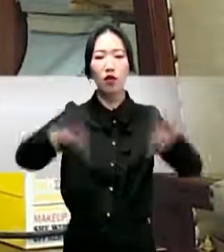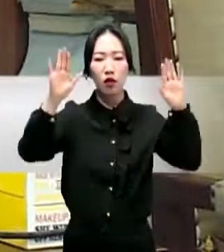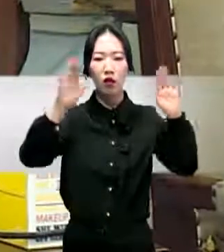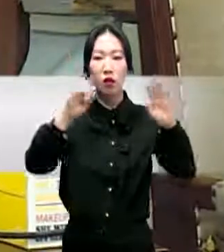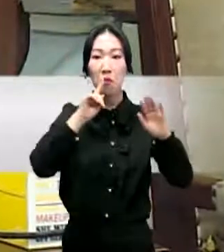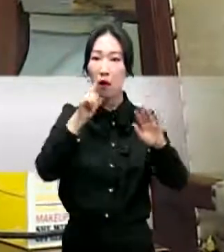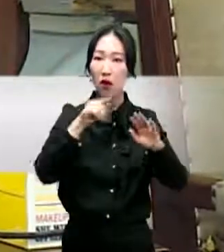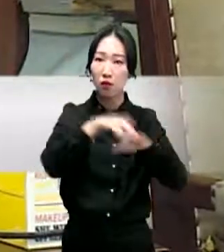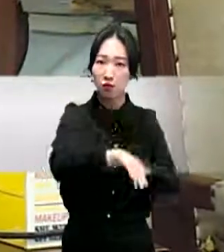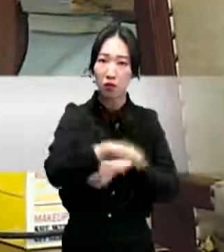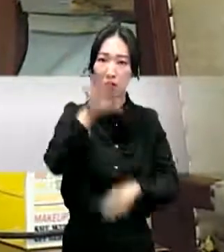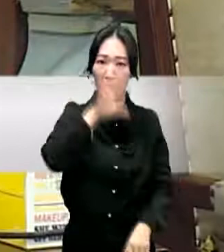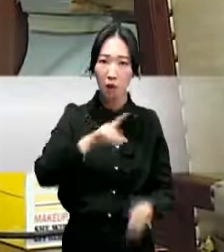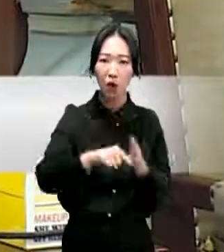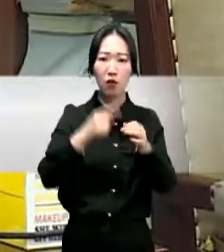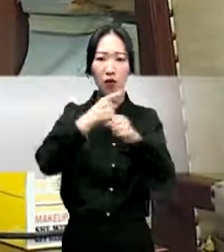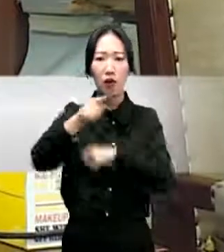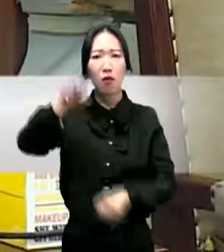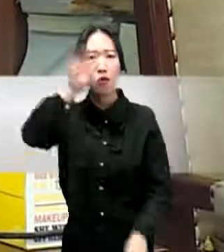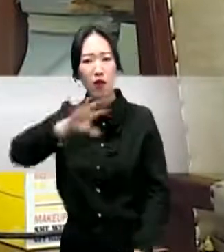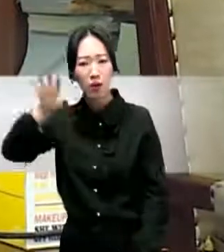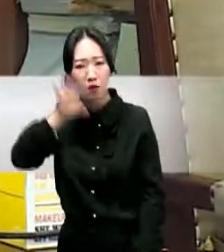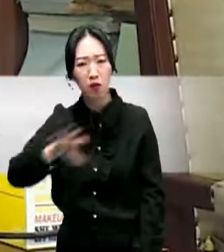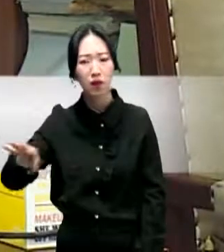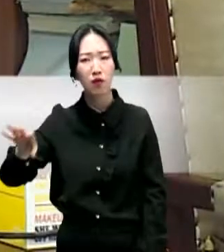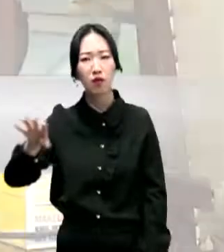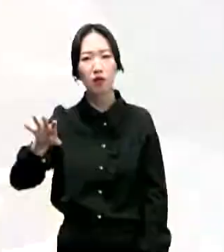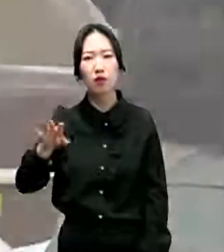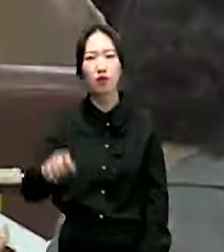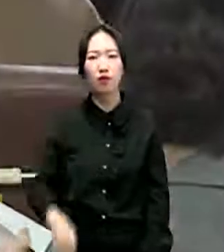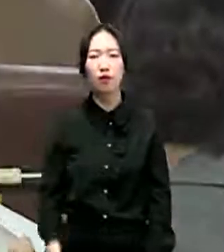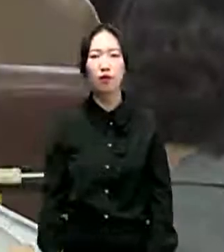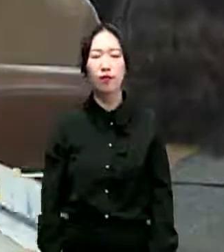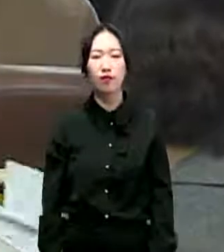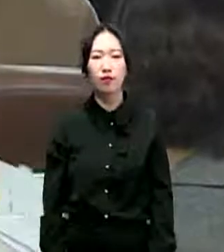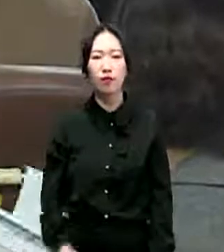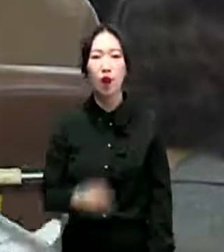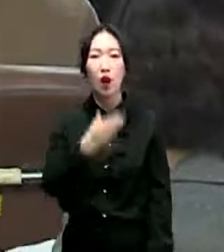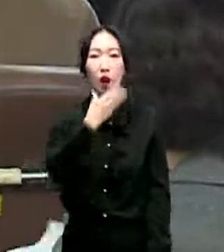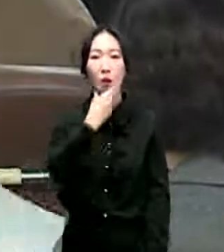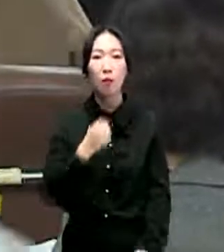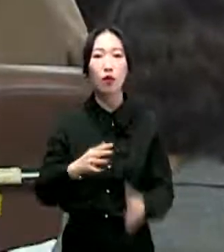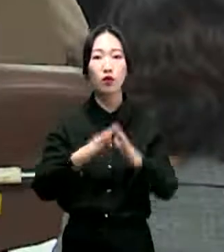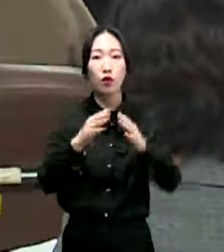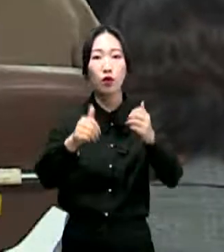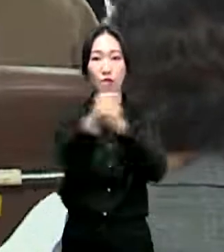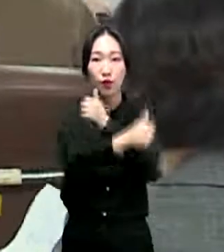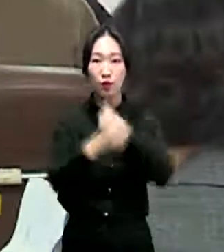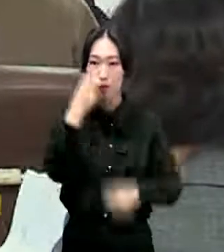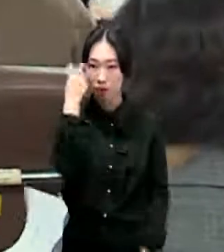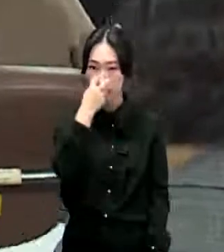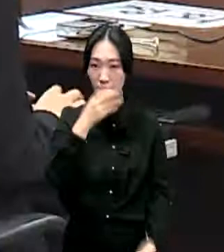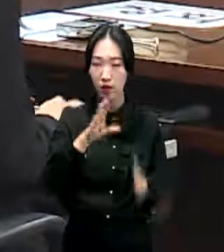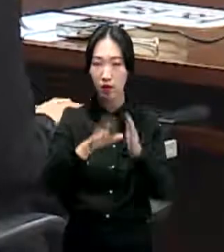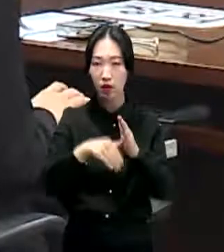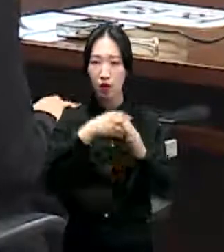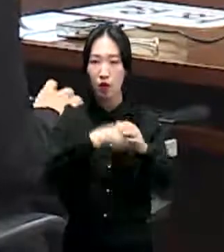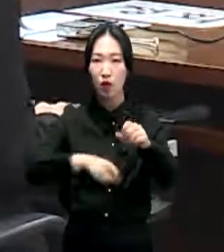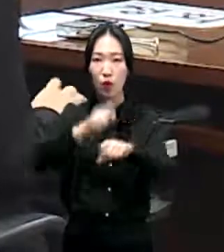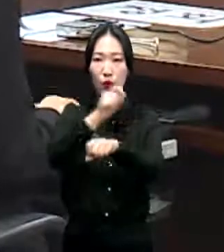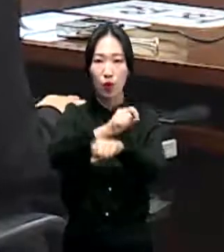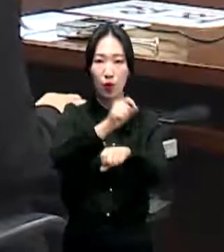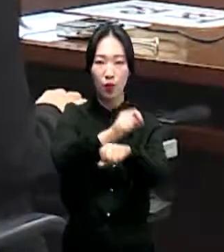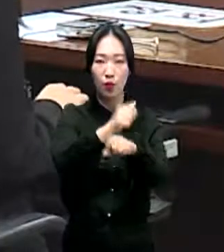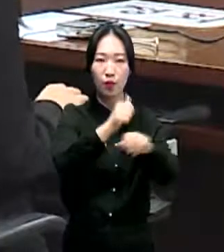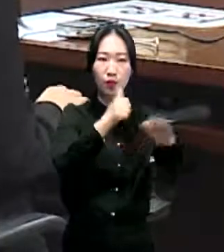가면 뭐 내년에도 또 혹시 뭐 그런 변수들이 생기면 또 그런 얘기도 올수 있고. 복지건설위원회 감사에서는